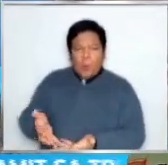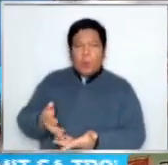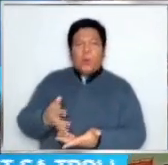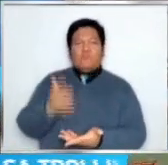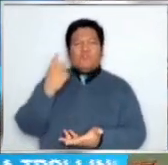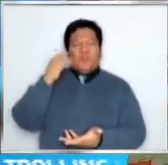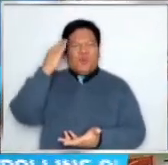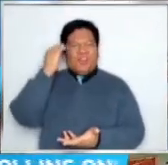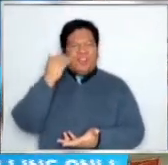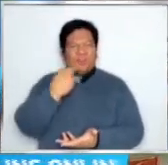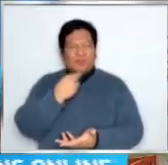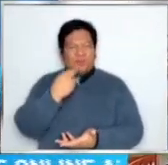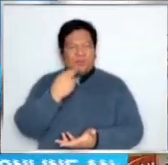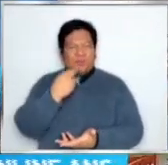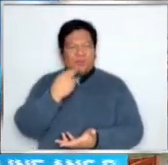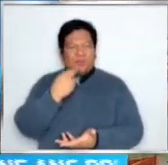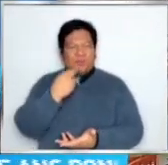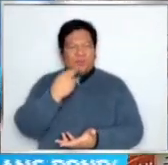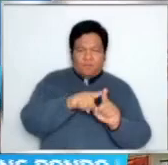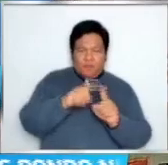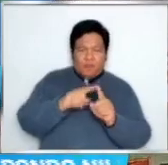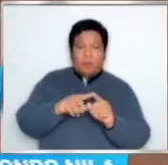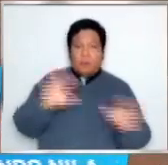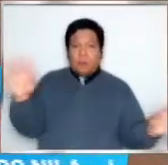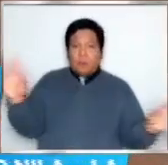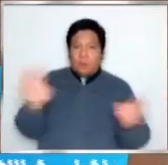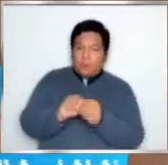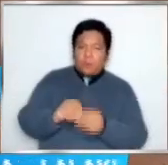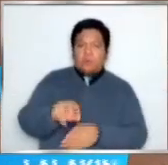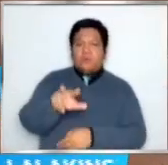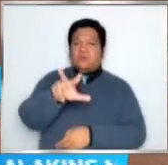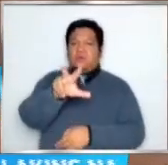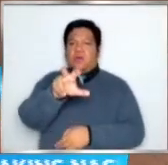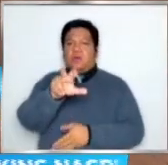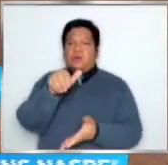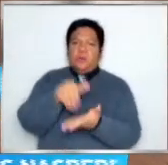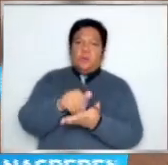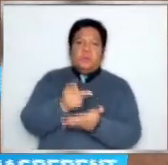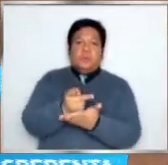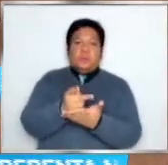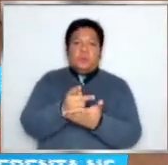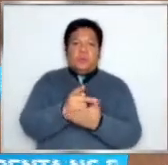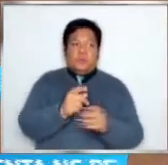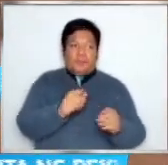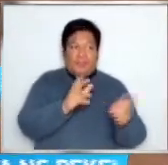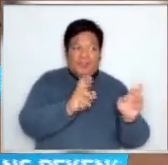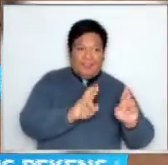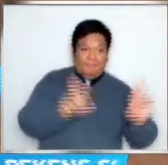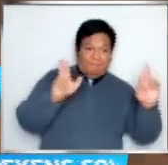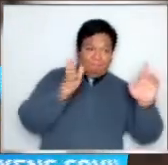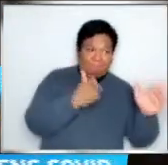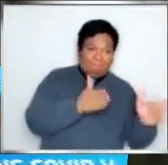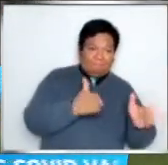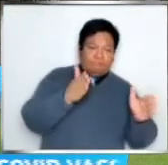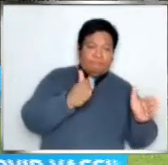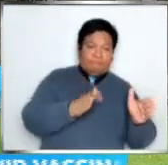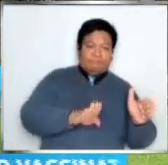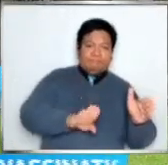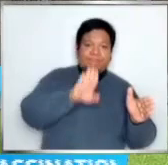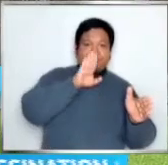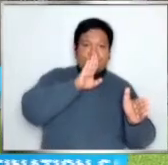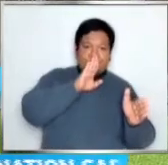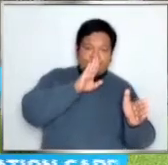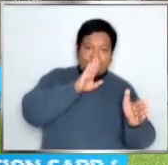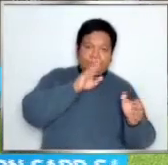na nagkakahalaga ng 300,000 piso. Pero ang kanilang paghahanda, nauwi sa wala.